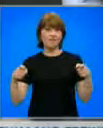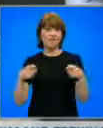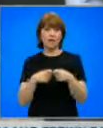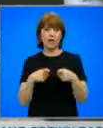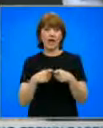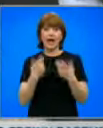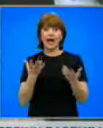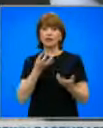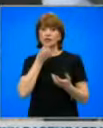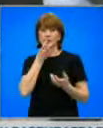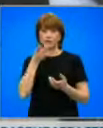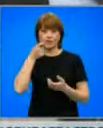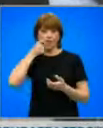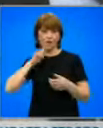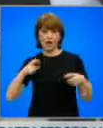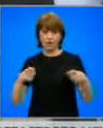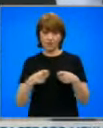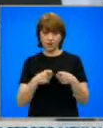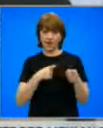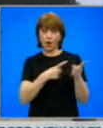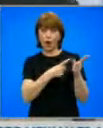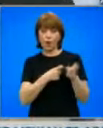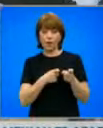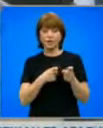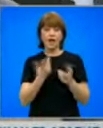се случва войната в Украйна с оръжие,